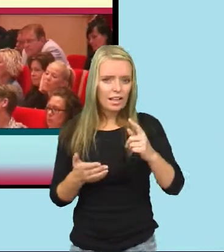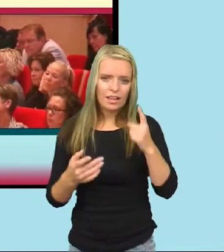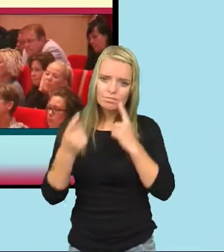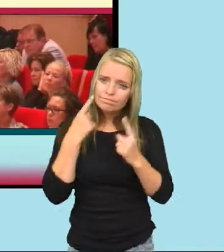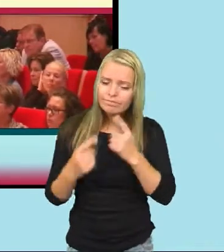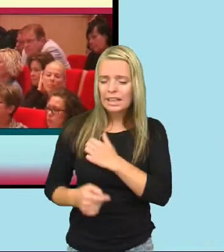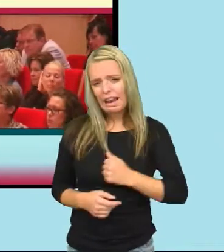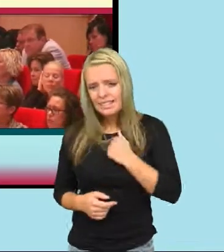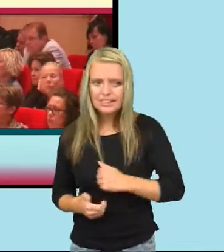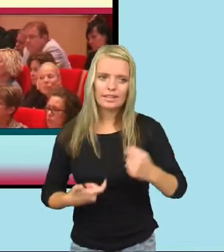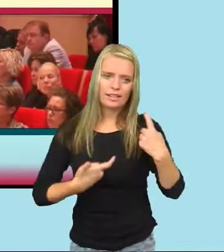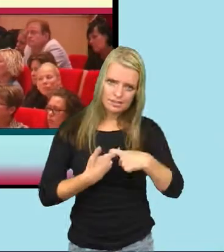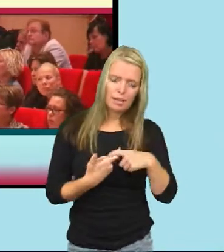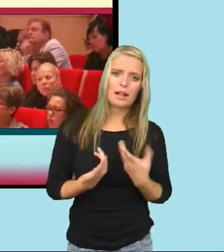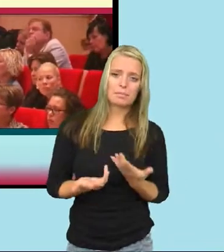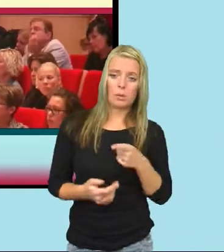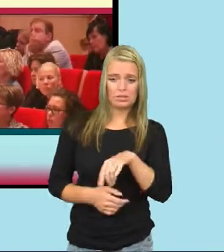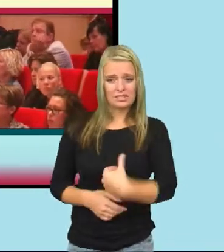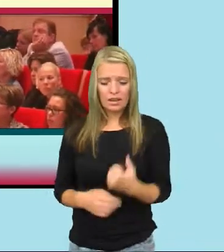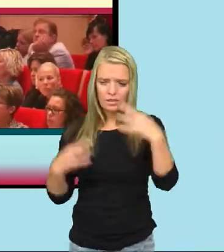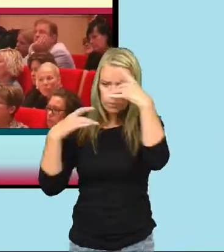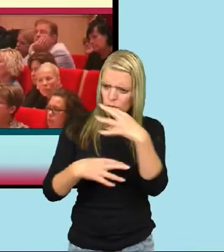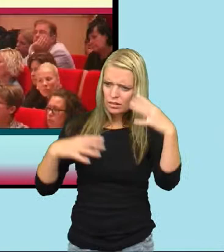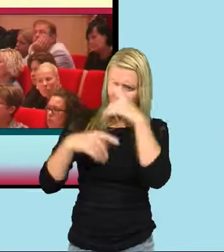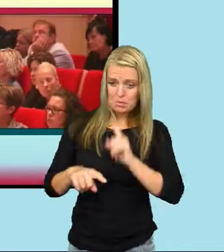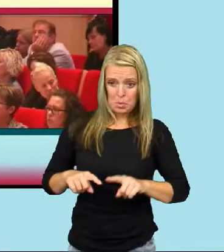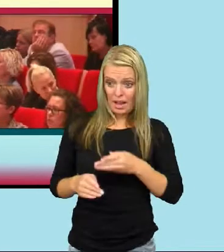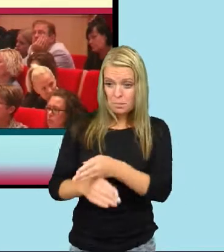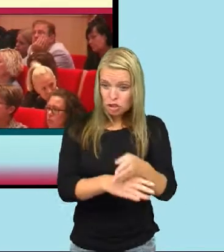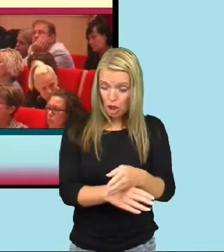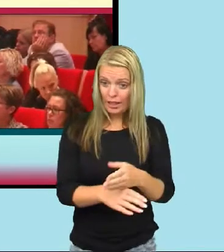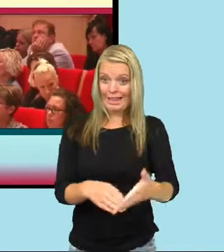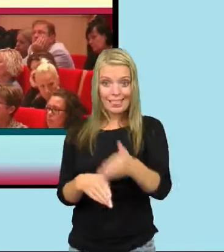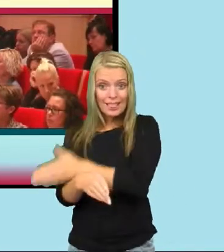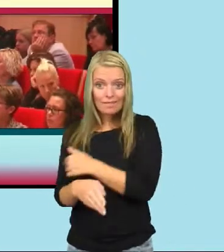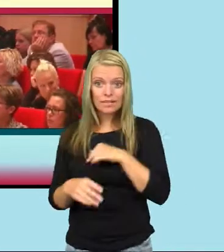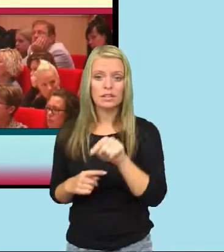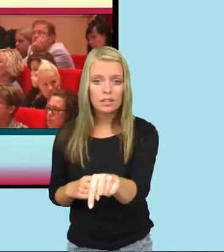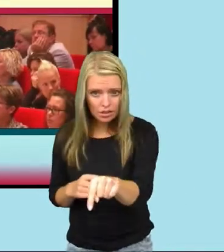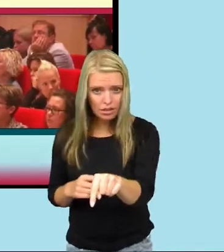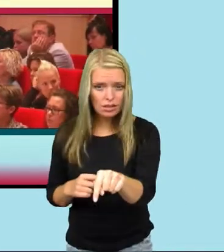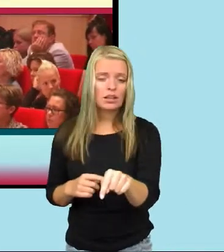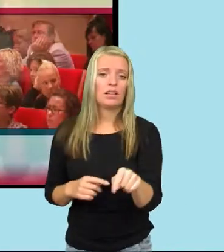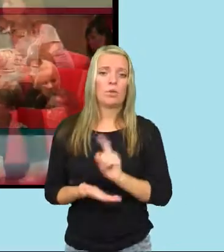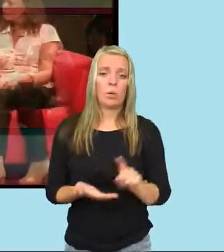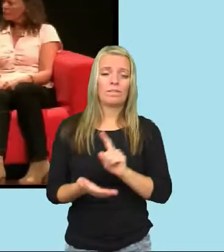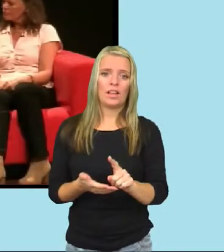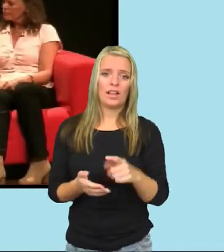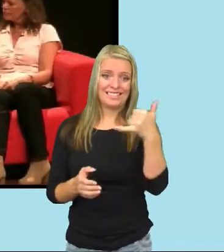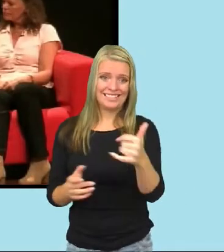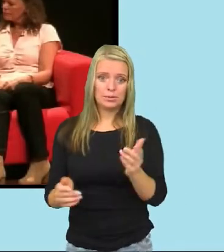i samband med att hon funderar över de här besöken i förväg, för det är då allt det dåliga kommer upp